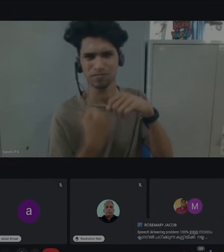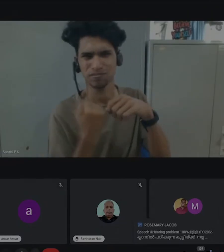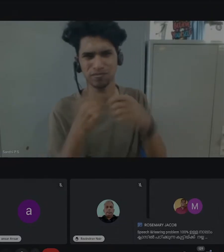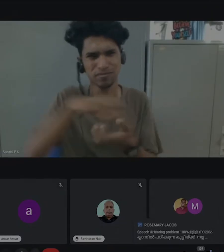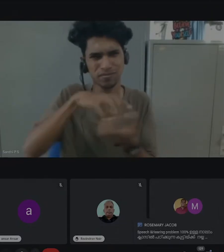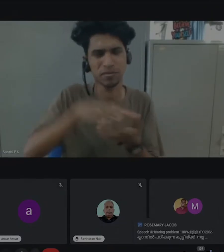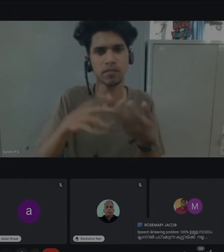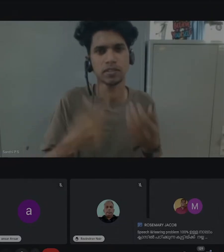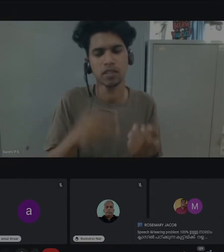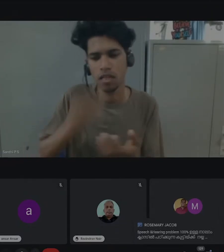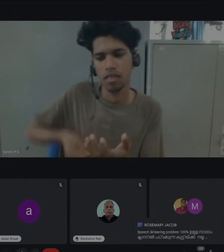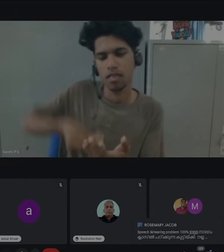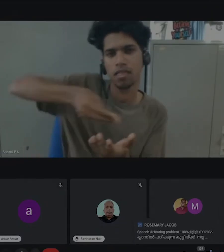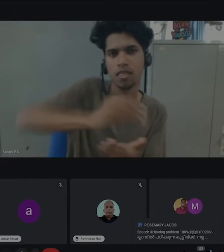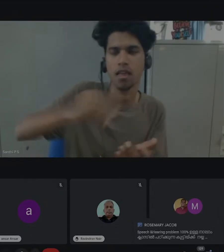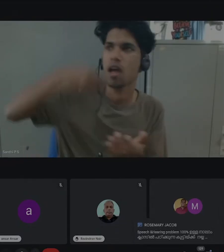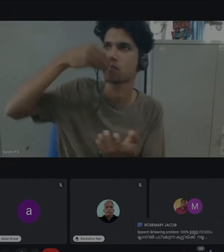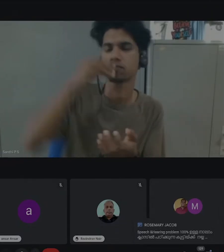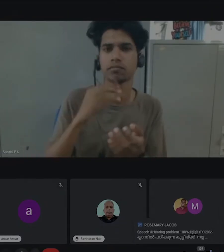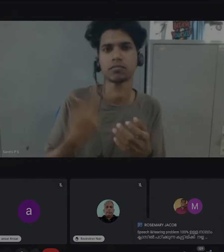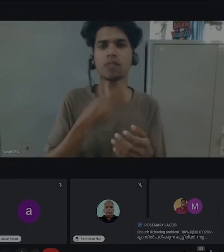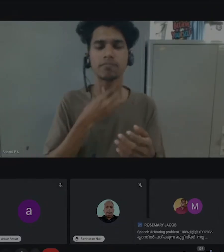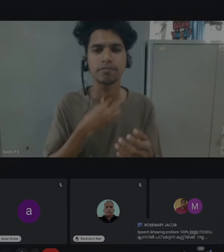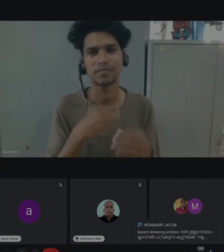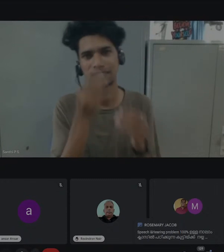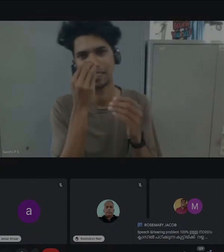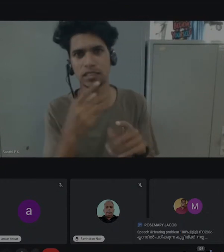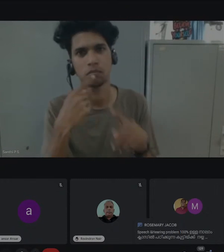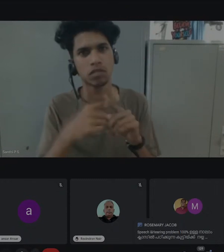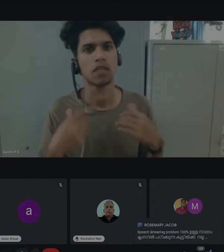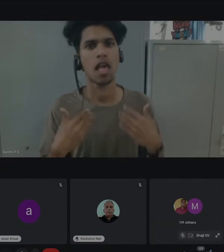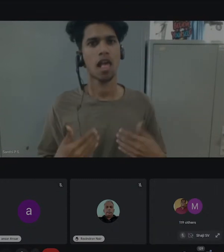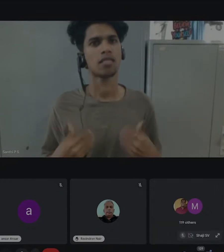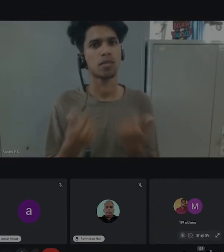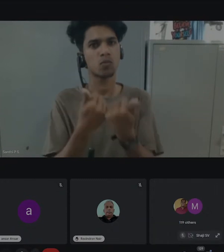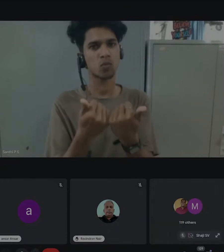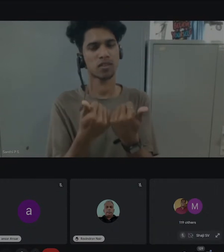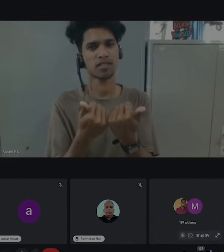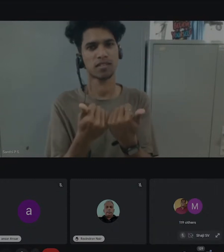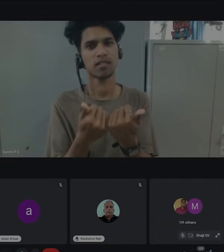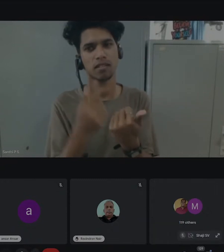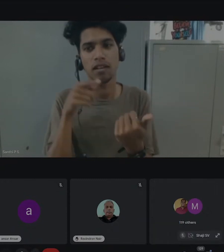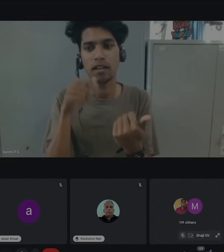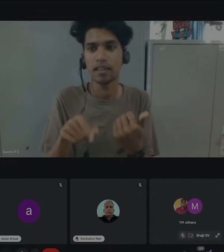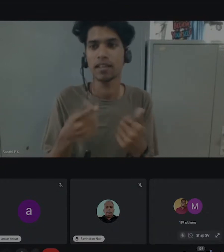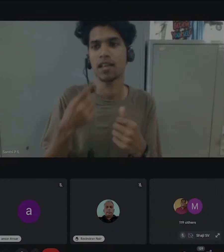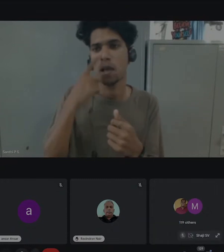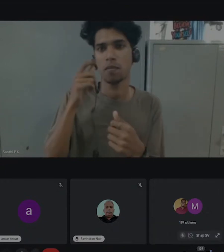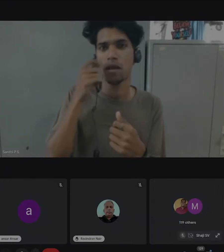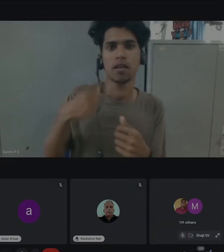അവരങ്ങ് ഇറക്കുമല്ലോ, അവർക്ക് നല്ല രീതിയിൽ ആരോഗ്യവും വരും. അത് ആ രീതിയിൽ നല്ല അർത്ഥത്തോടു കൂടിയാണ് മിക്ക മാതാപിതാക്കളും അത് ചെയ്യുന്നത്. പക്ഷെ